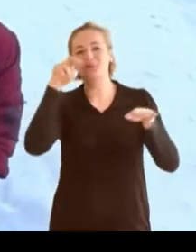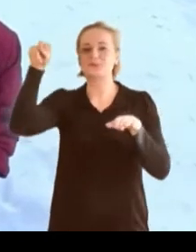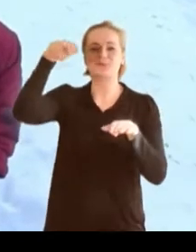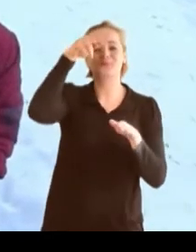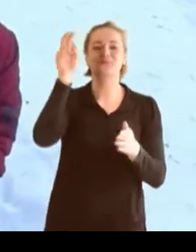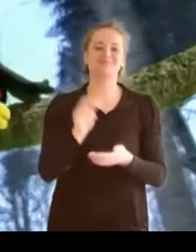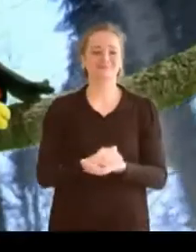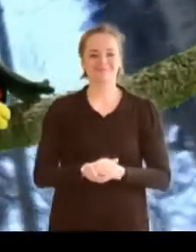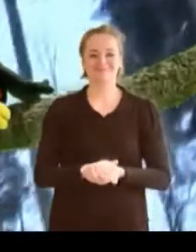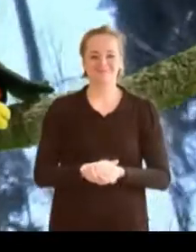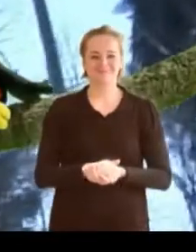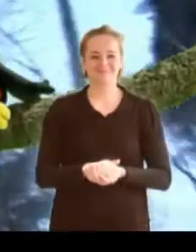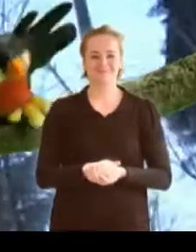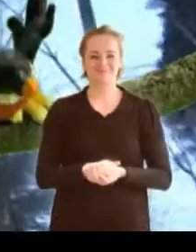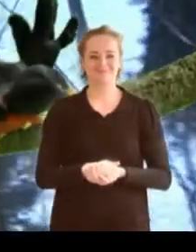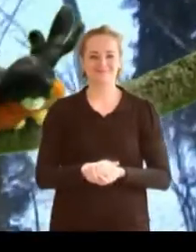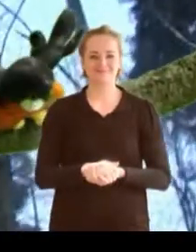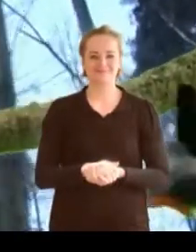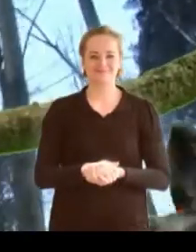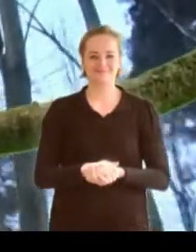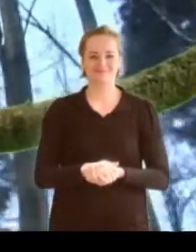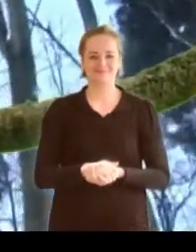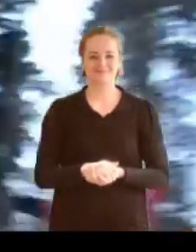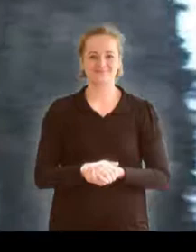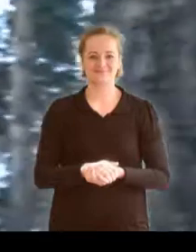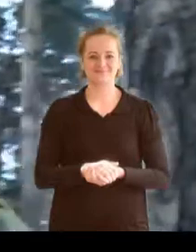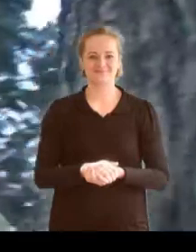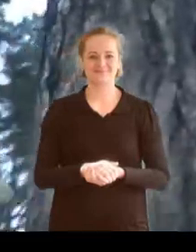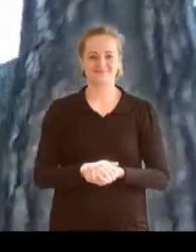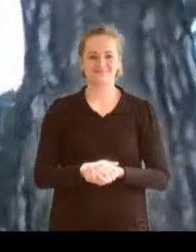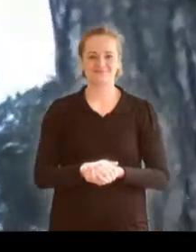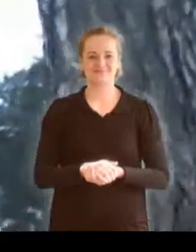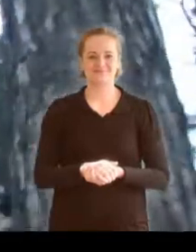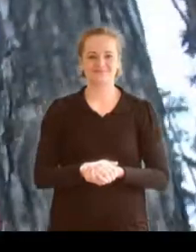Labai. Tai skrendam!